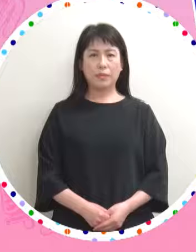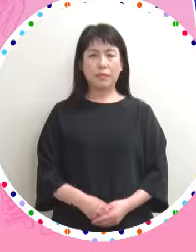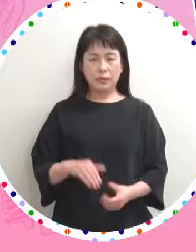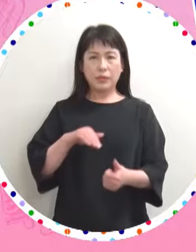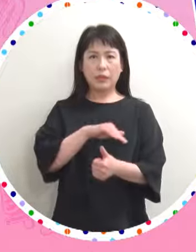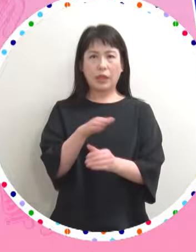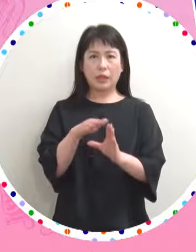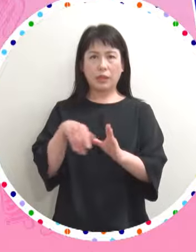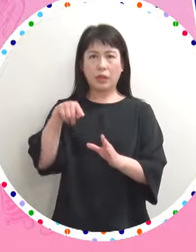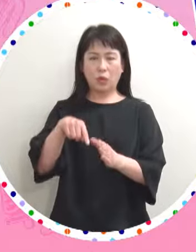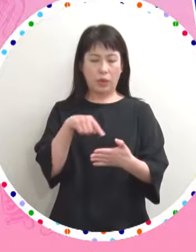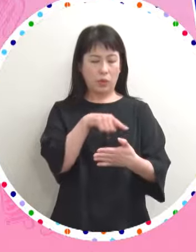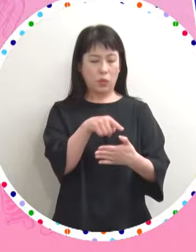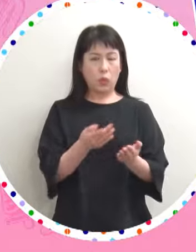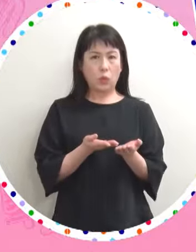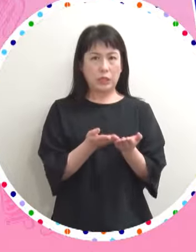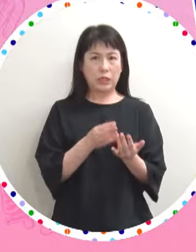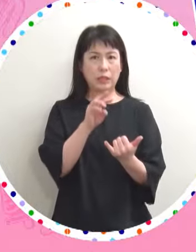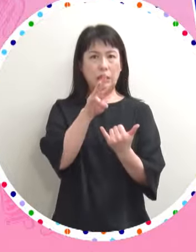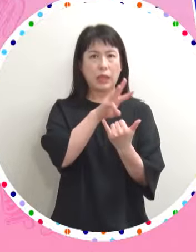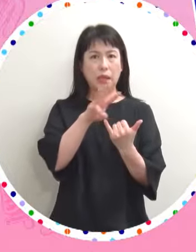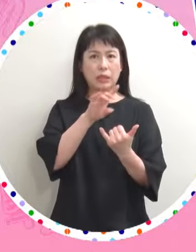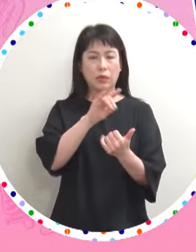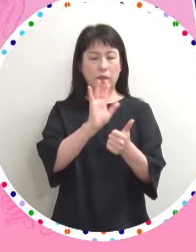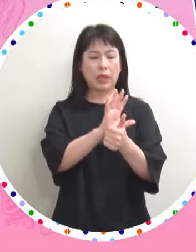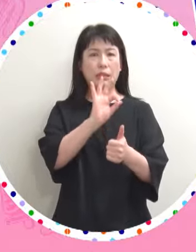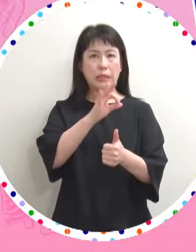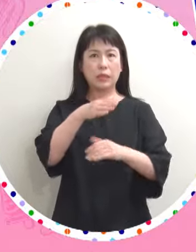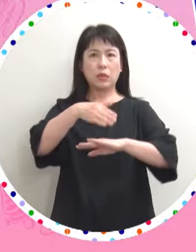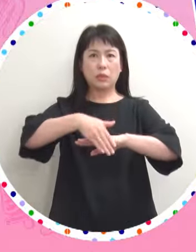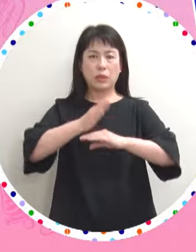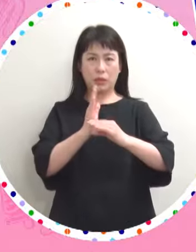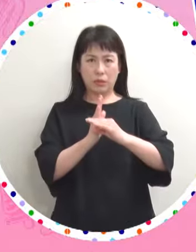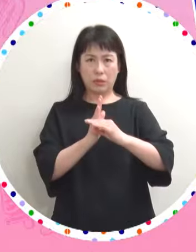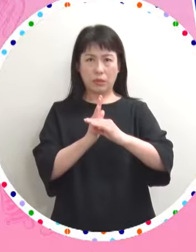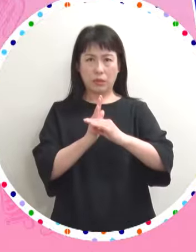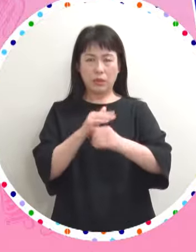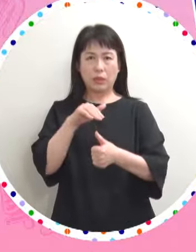愛知県では能登半島地震の災害義援金の受付を行っ